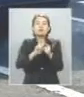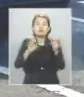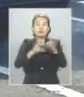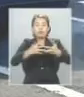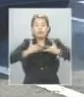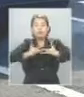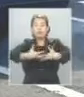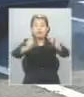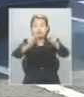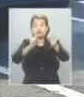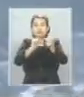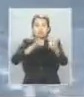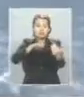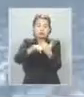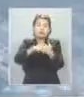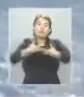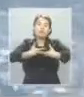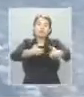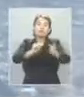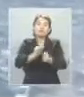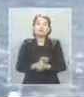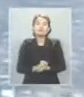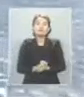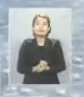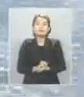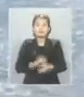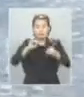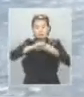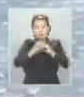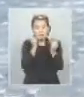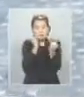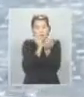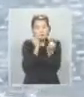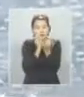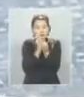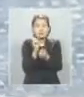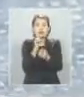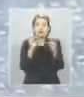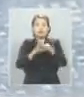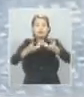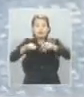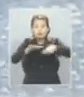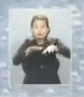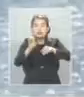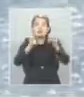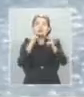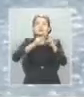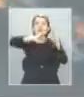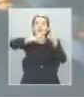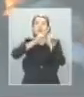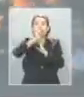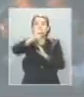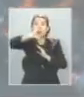บนถนนจังหวัดที่ได้รับผลกระทบหนักที่สุดจากแผ่นดินไหวนะคะคือจังหวัดมิยางิและจังหวัดฟุกุชิ